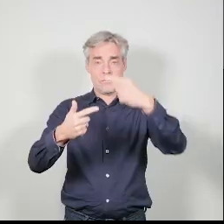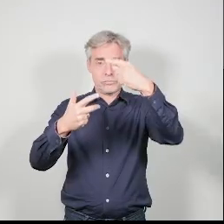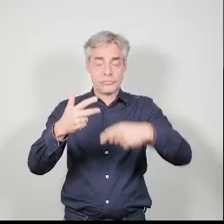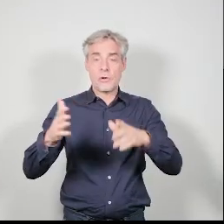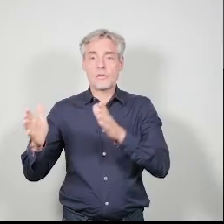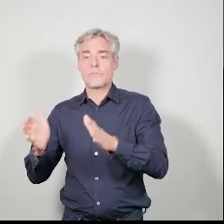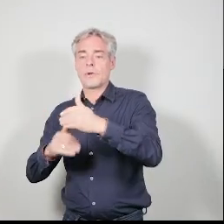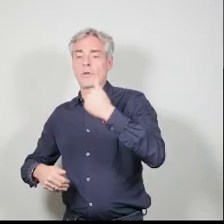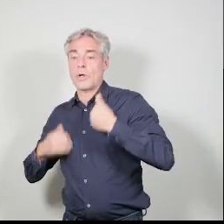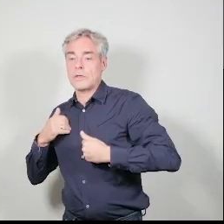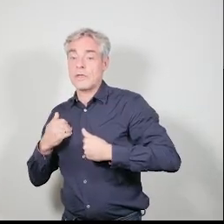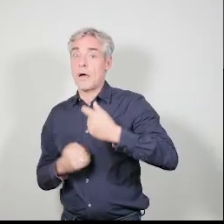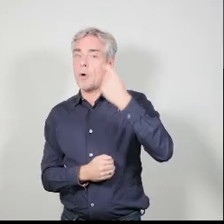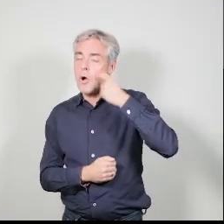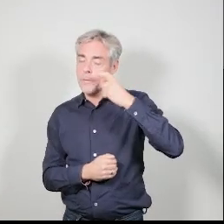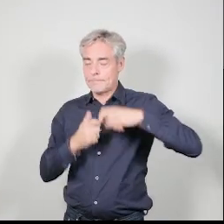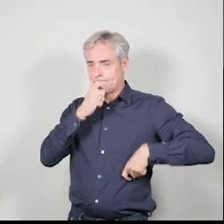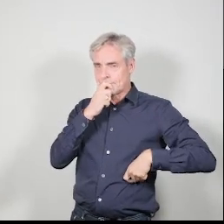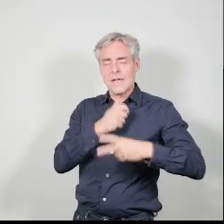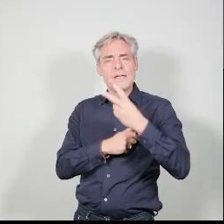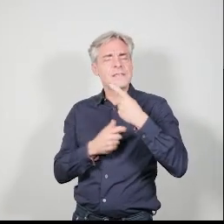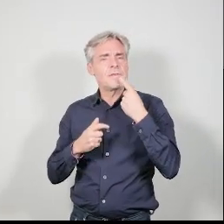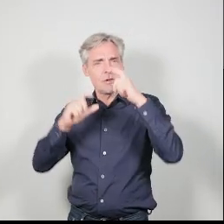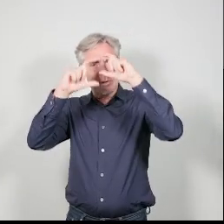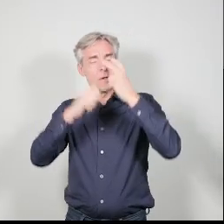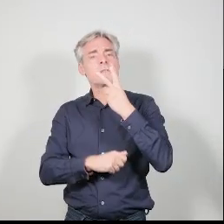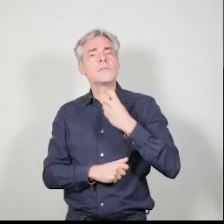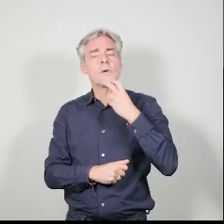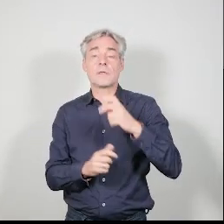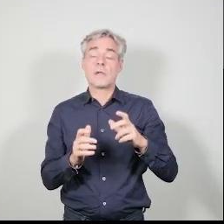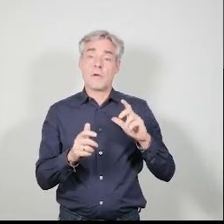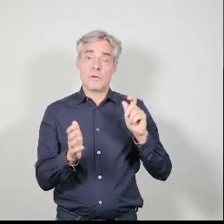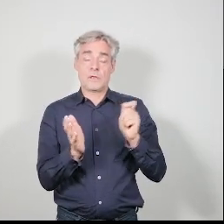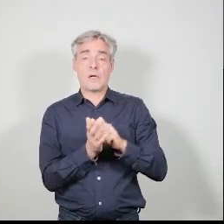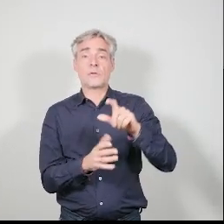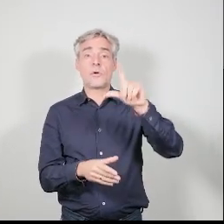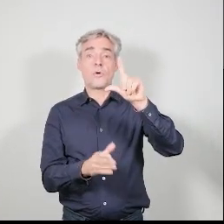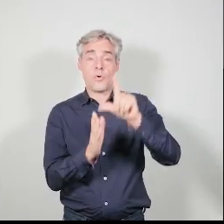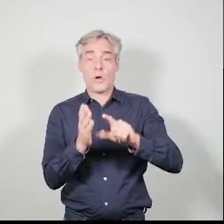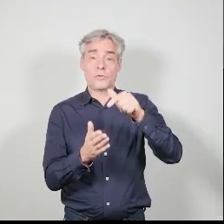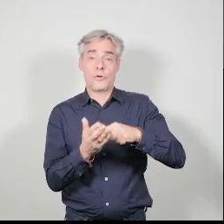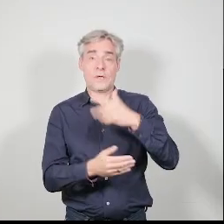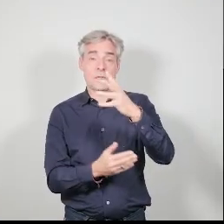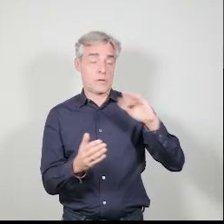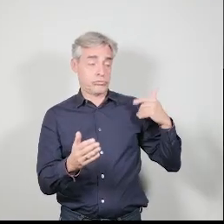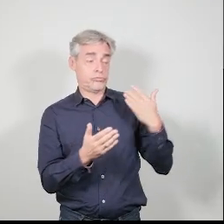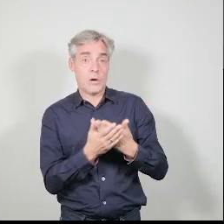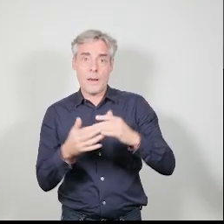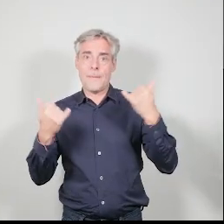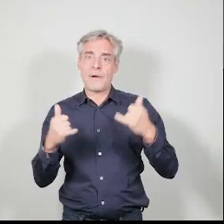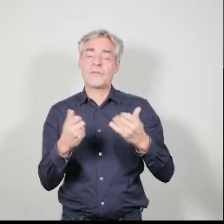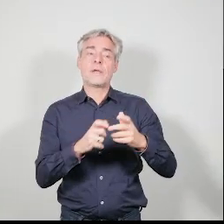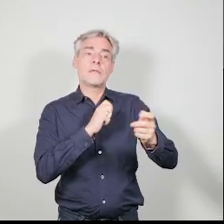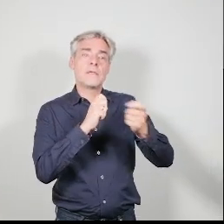handicap, on voit à quel point on réinterroge la citoyenneté, et c'est heureux depuis la loi de 2005, mais on a encore un chemin à faire. Le débat sur